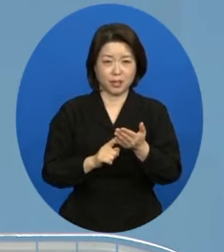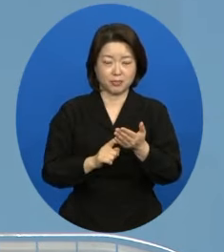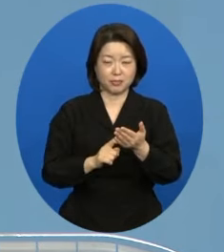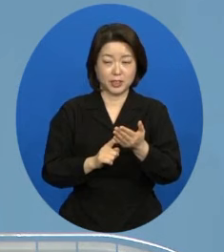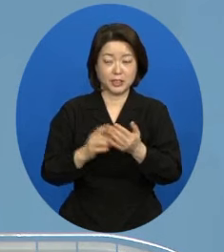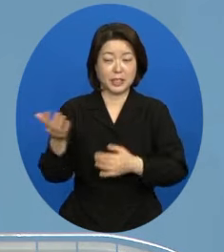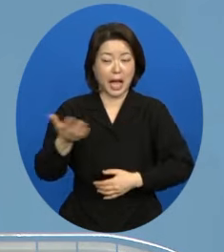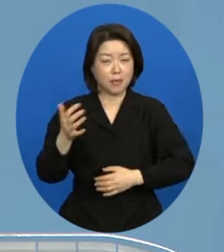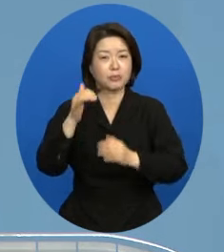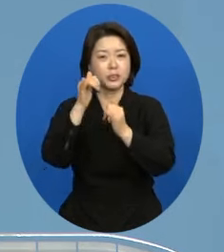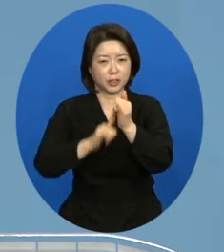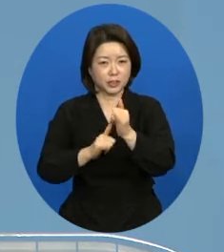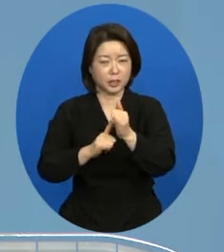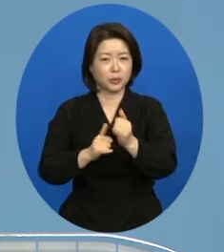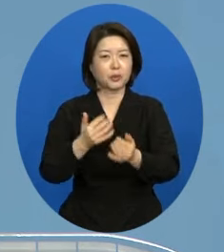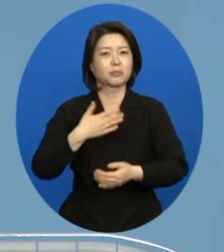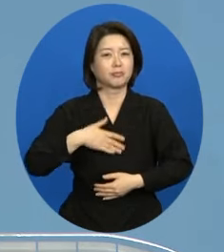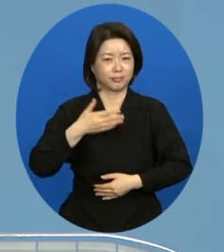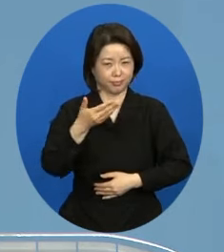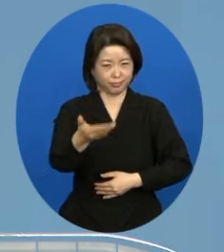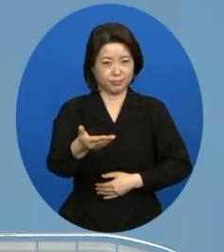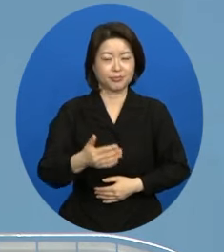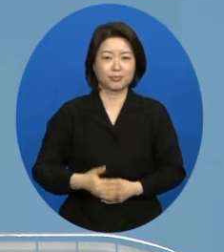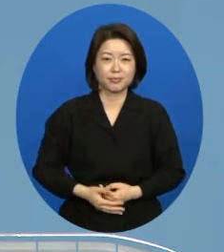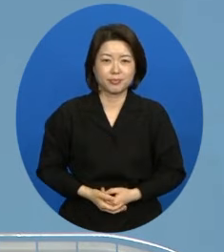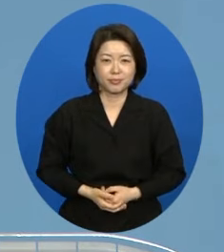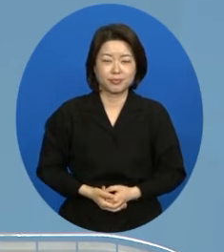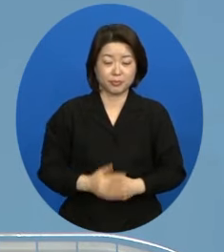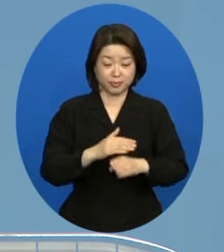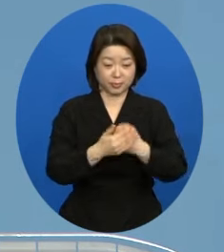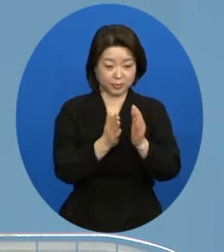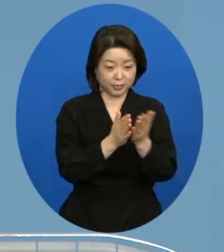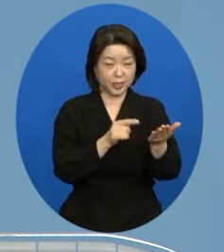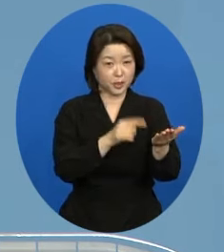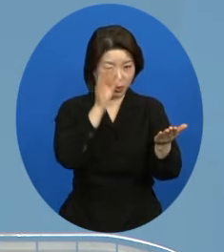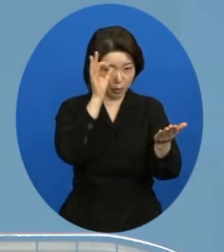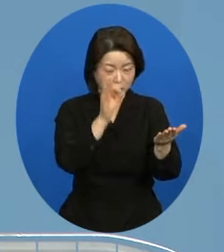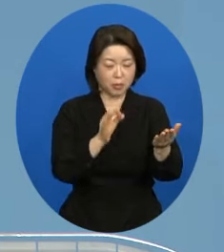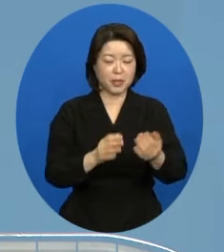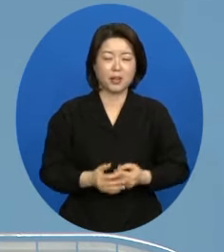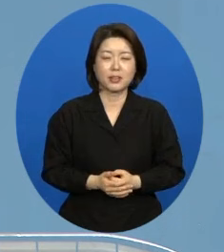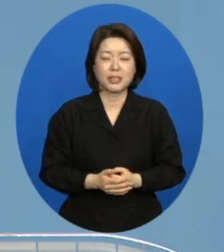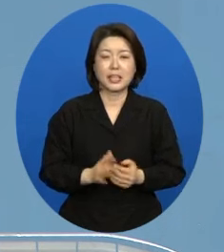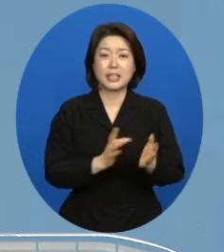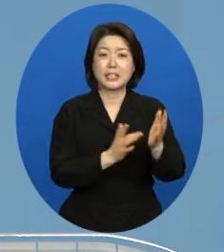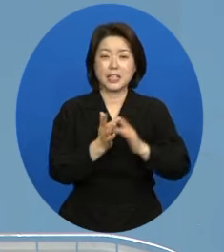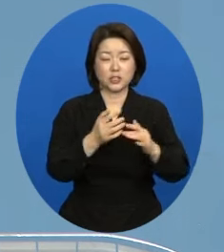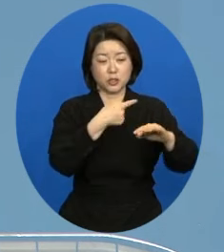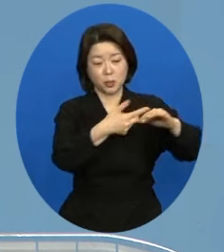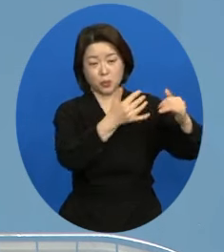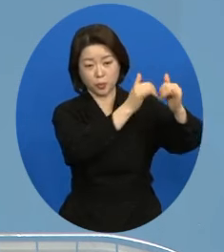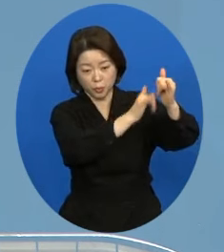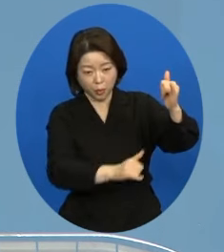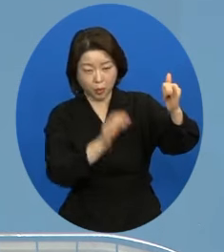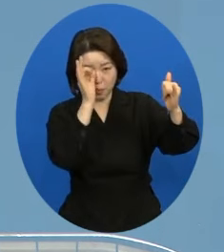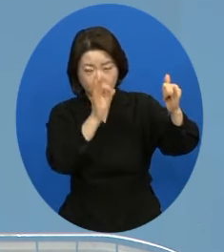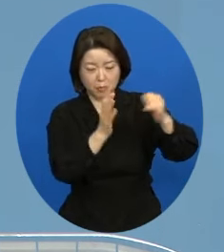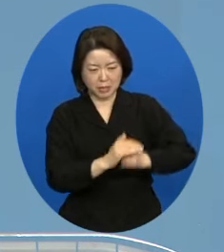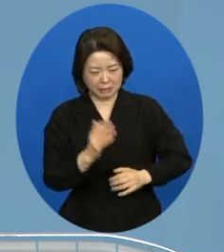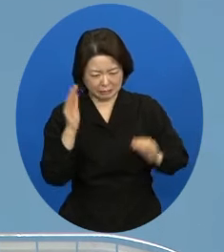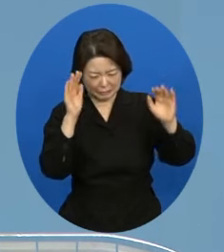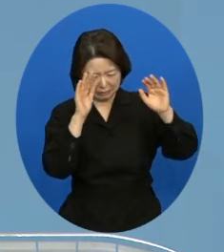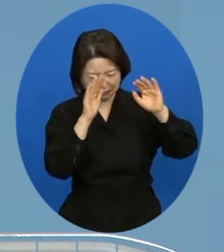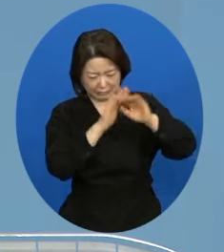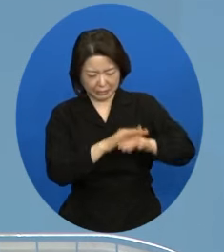부분을 나누고 있는 것입니다 오늘 본문에 보면 하나님은 성경의 그리스도의 계보에이 흑역사를 그대로